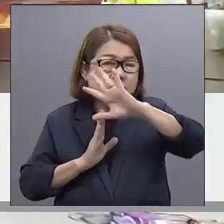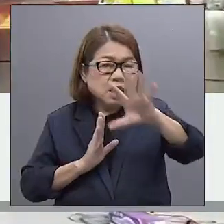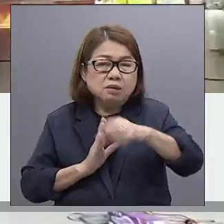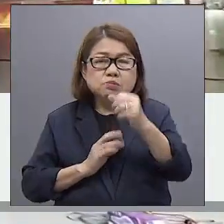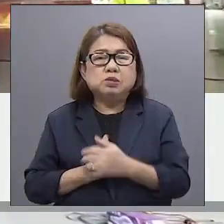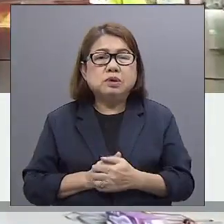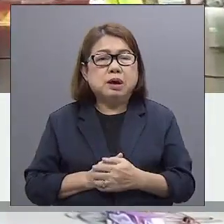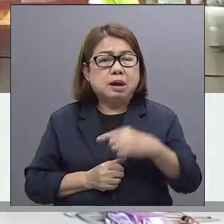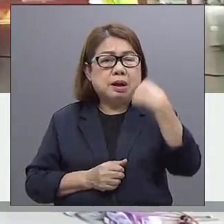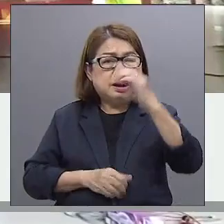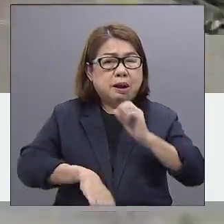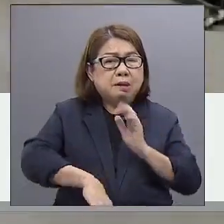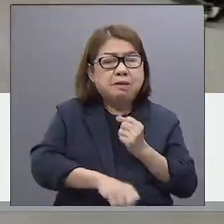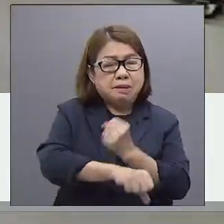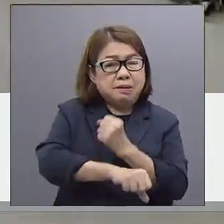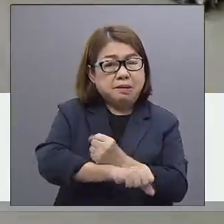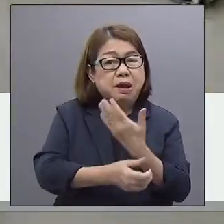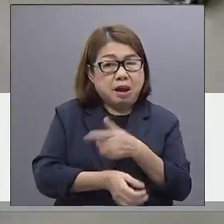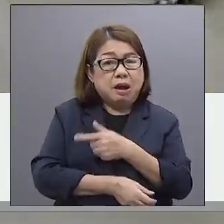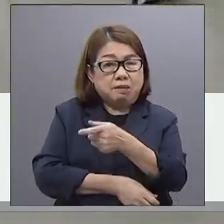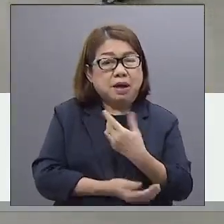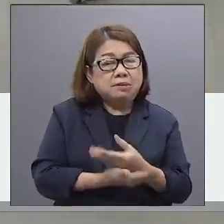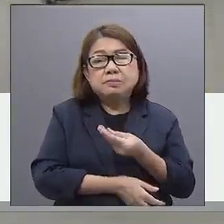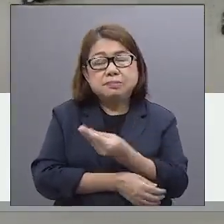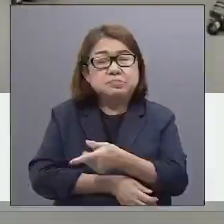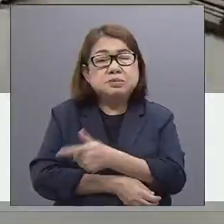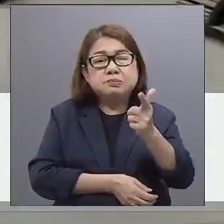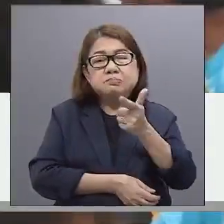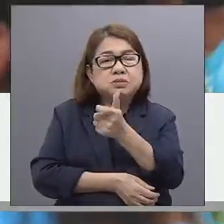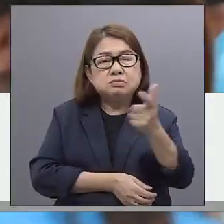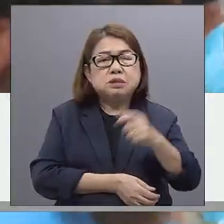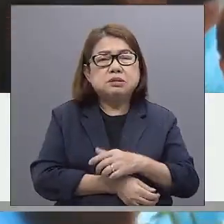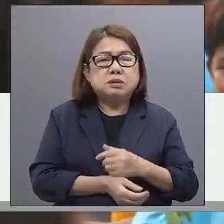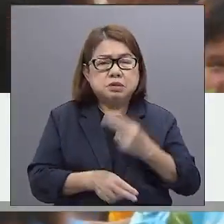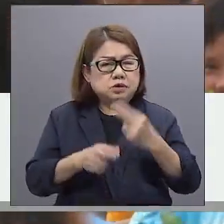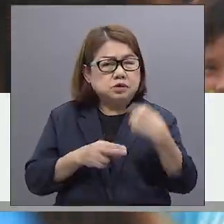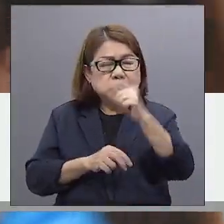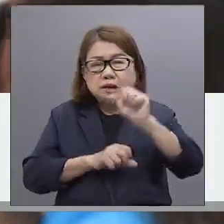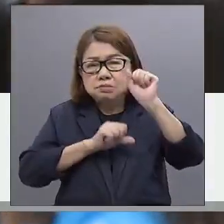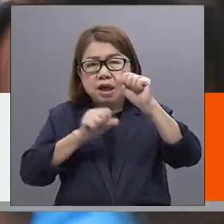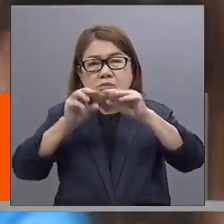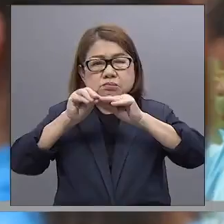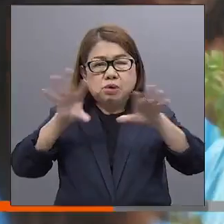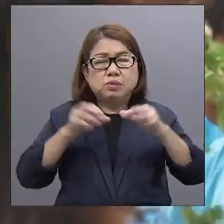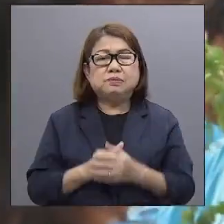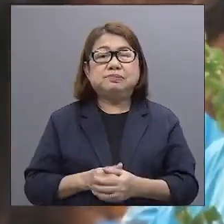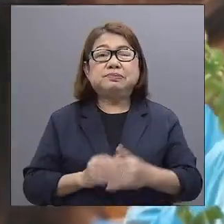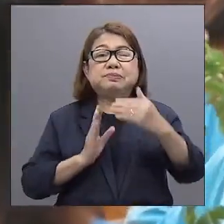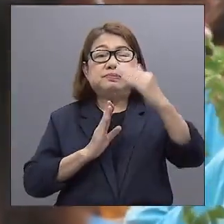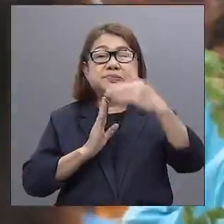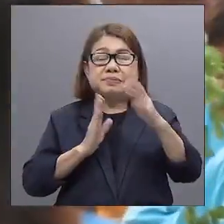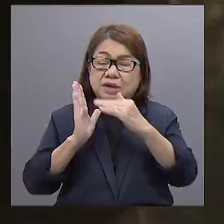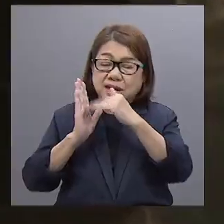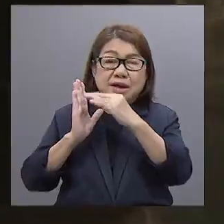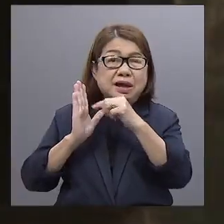มือปืนรับจ้างและผู้ที่มีความเสี่ยงในการก่อเหตุร้ายค่ะบรรยากาศการหาเสียงพื้นที่ภาคเหนือตอนล่างยังคงน่